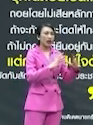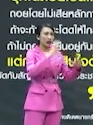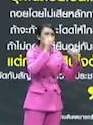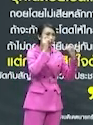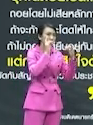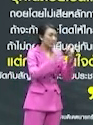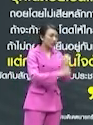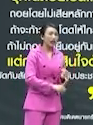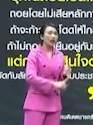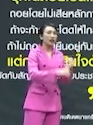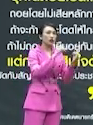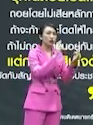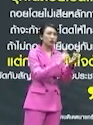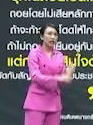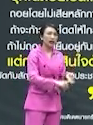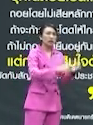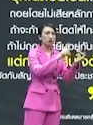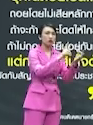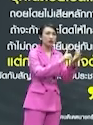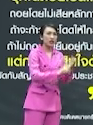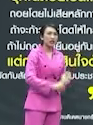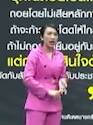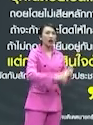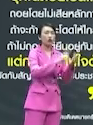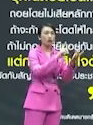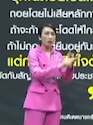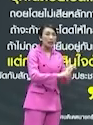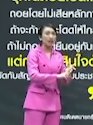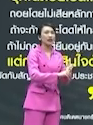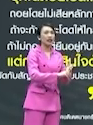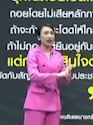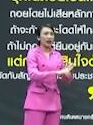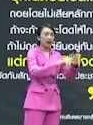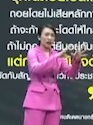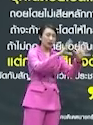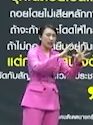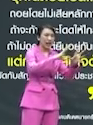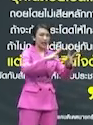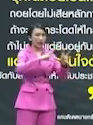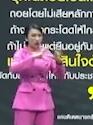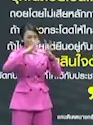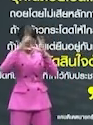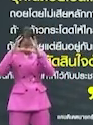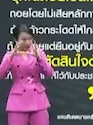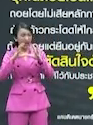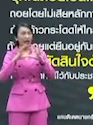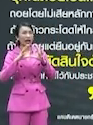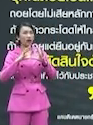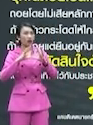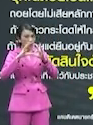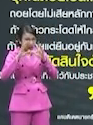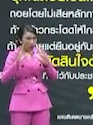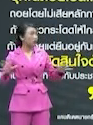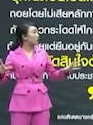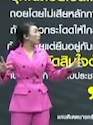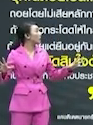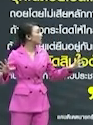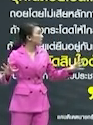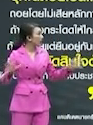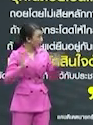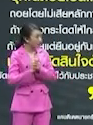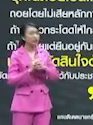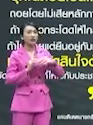เอ่อคุณประเสริฐคุณภูมิทำคุณสุริยะคุณหมอมิ้งค์นะคะเพื่อไทยเขาก็โอเคถ้าคุณไม่ยอม